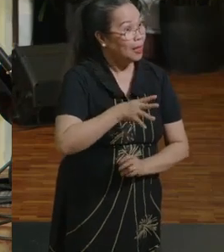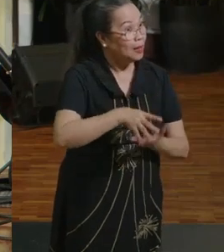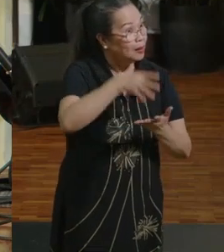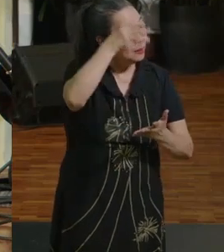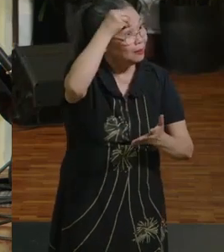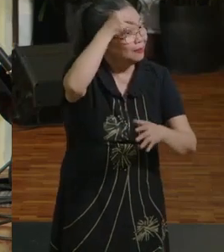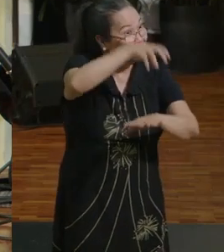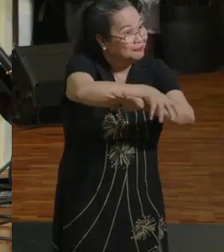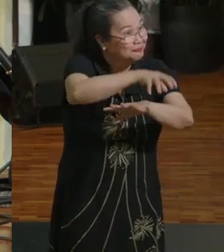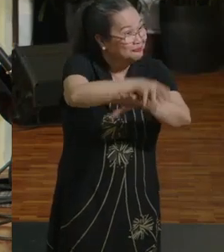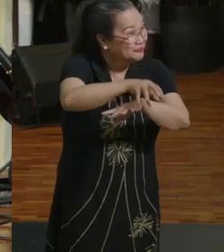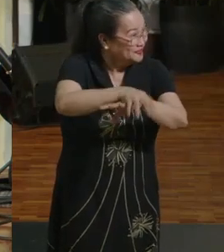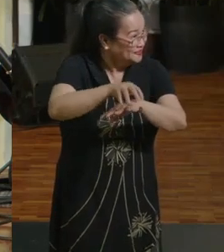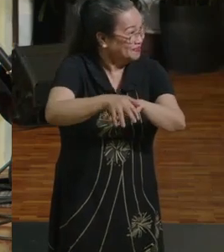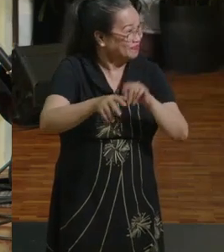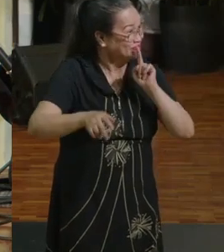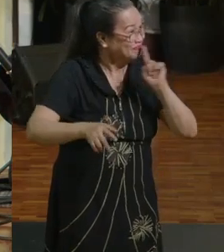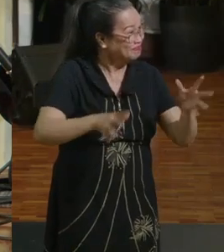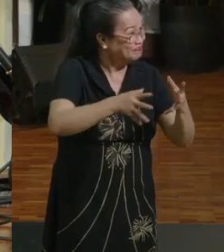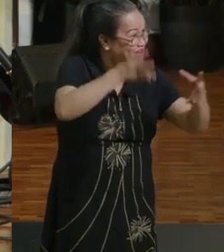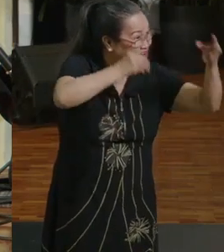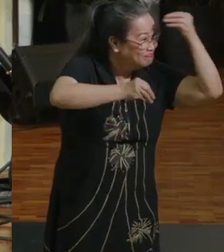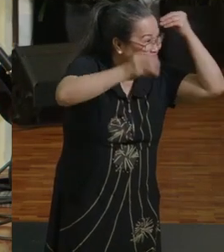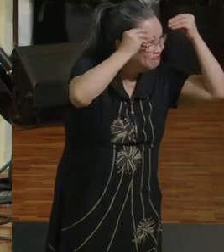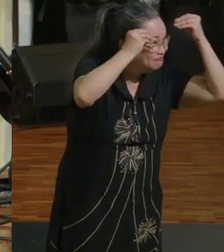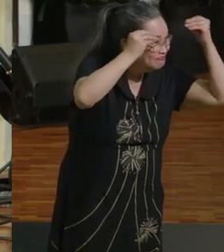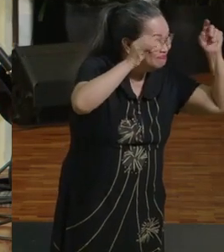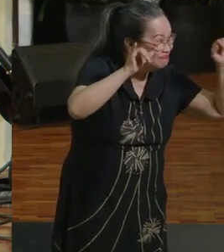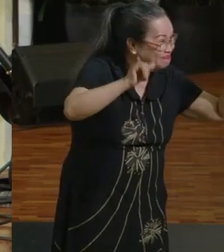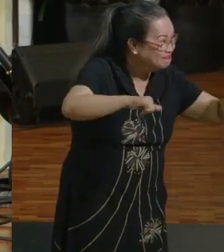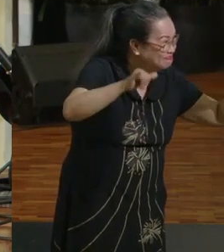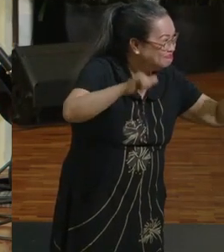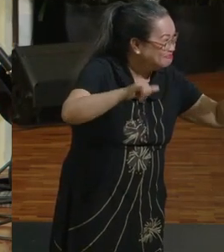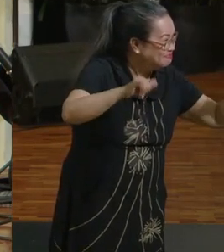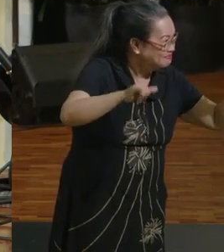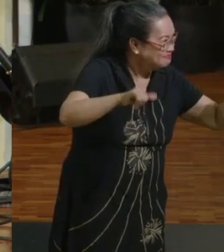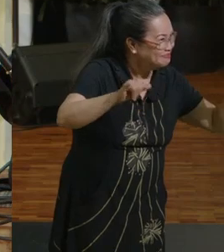babae. Di ba? Lahat ng mga,